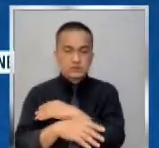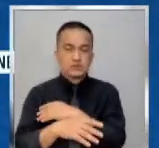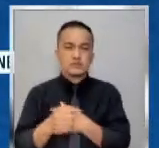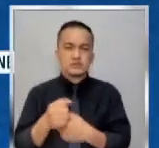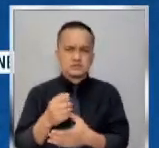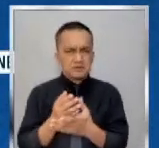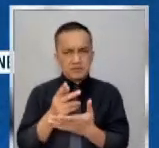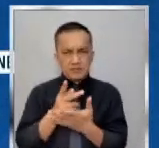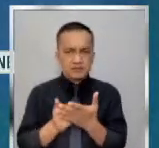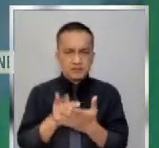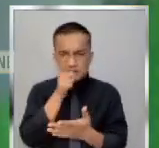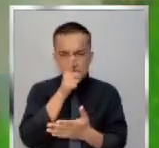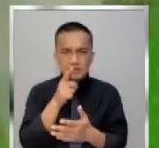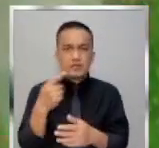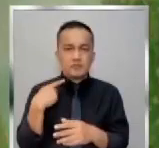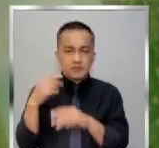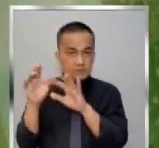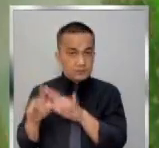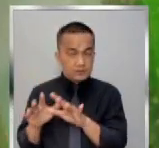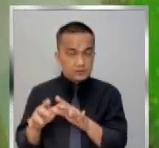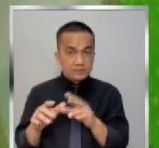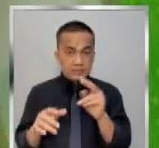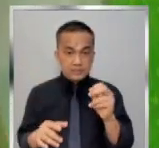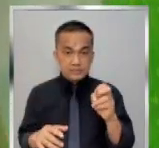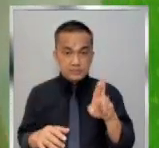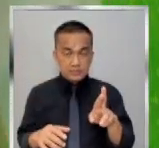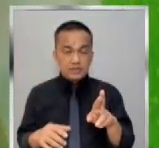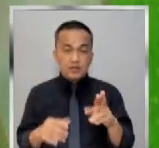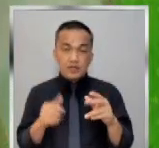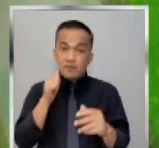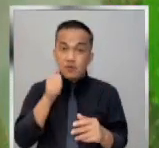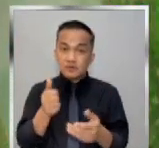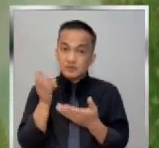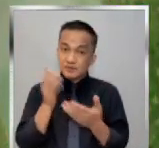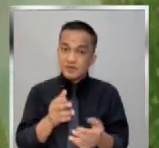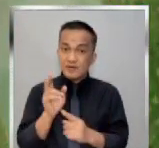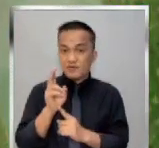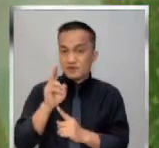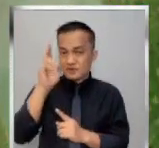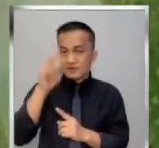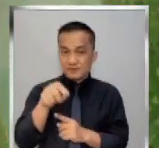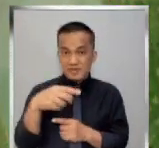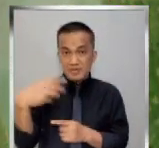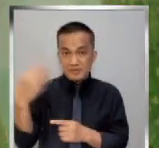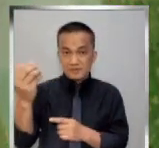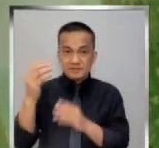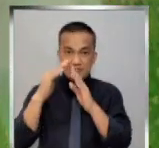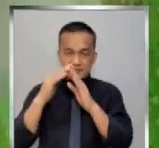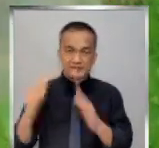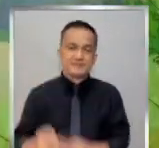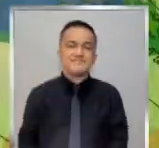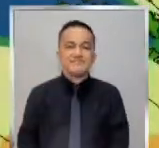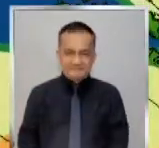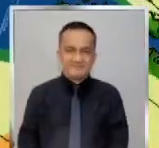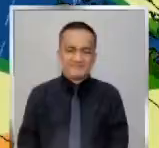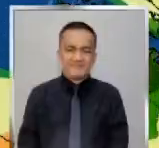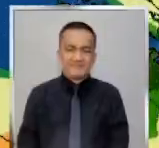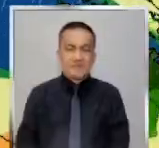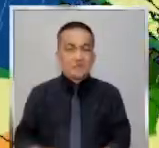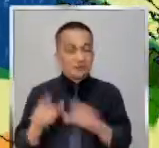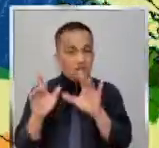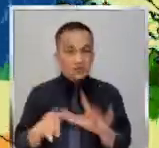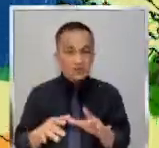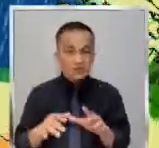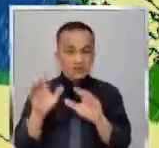May pag-ulan din sa Metro Manila bukas kaya magbaon ng payong kung lalabas ng bahay. Maulang panahon din ang mararanasan